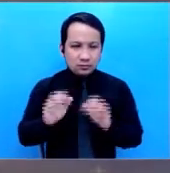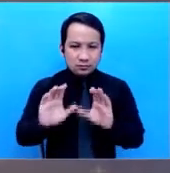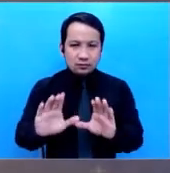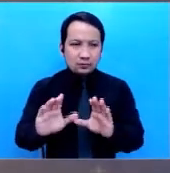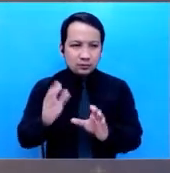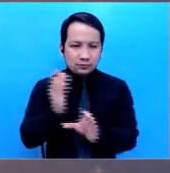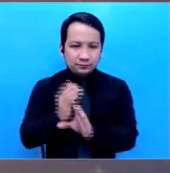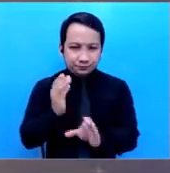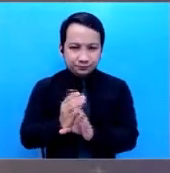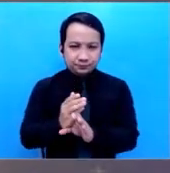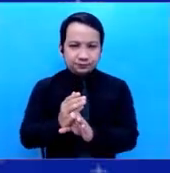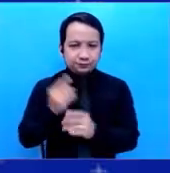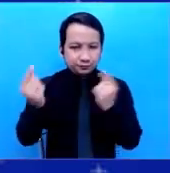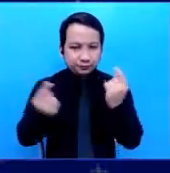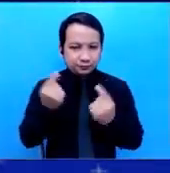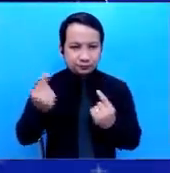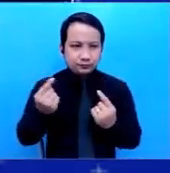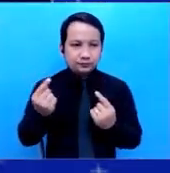ng ilang concerned citizen.